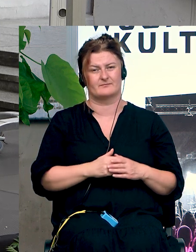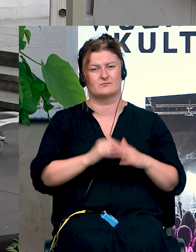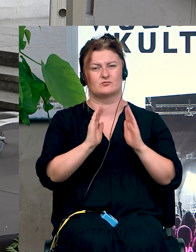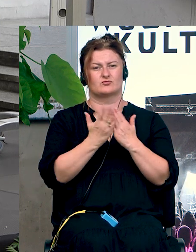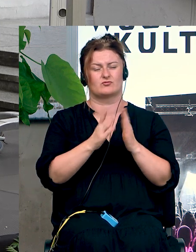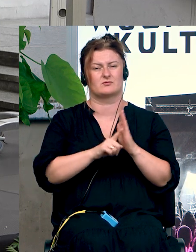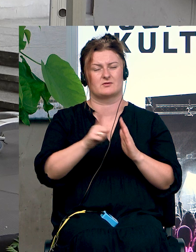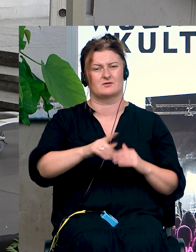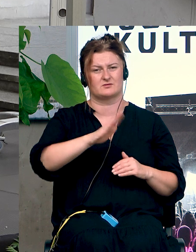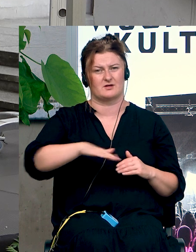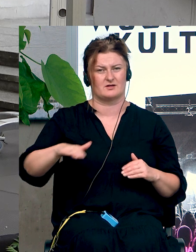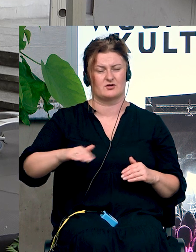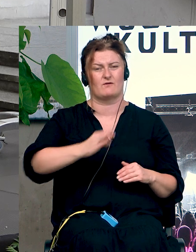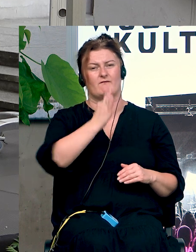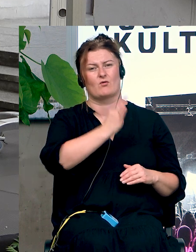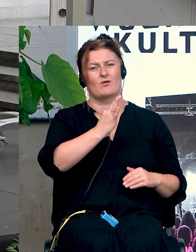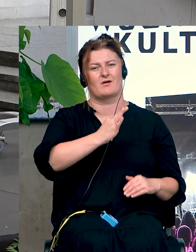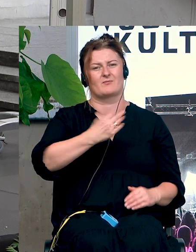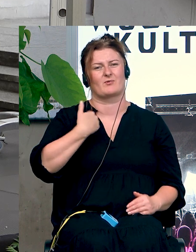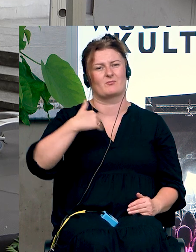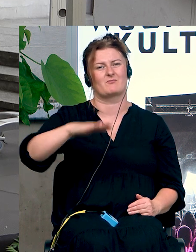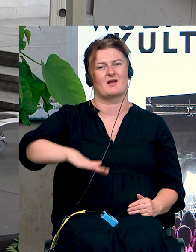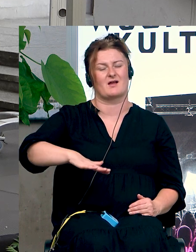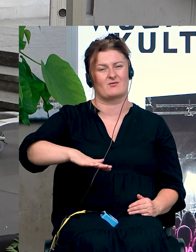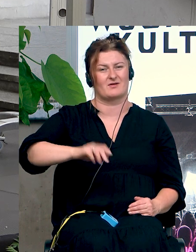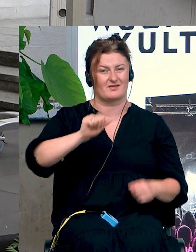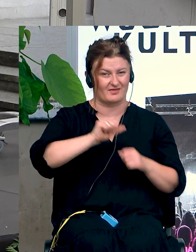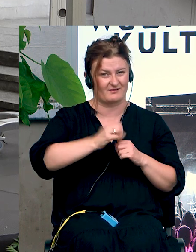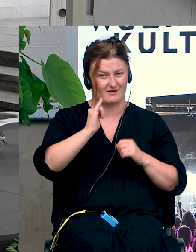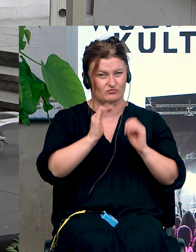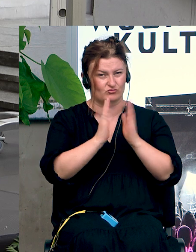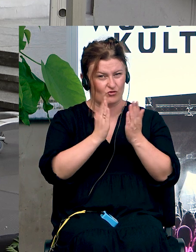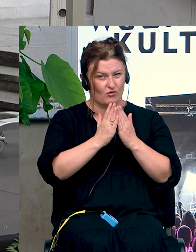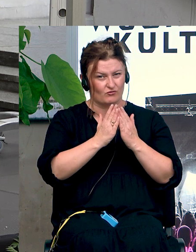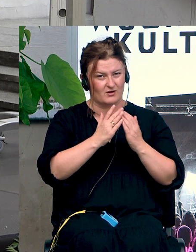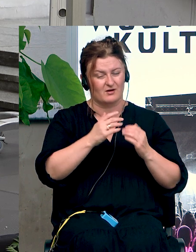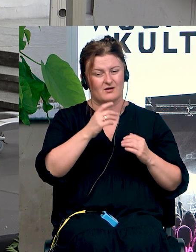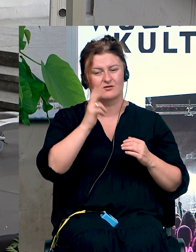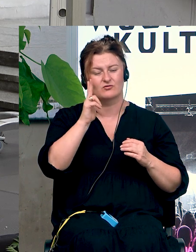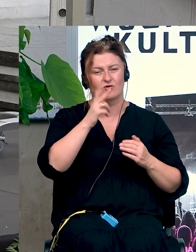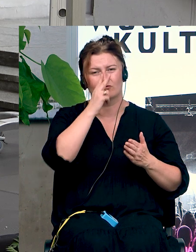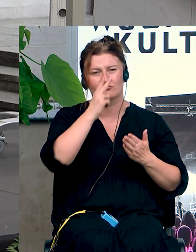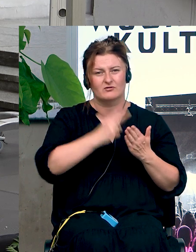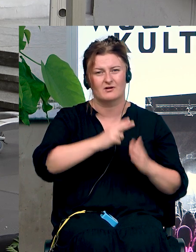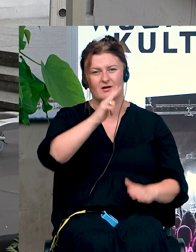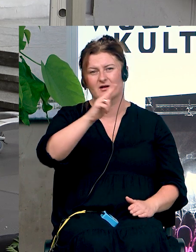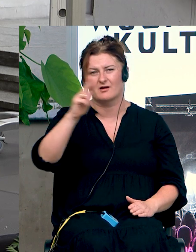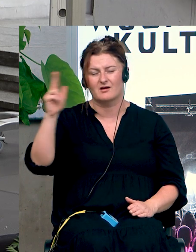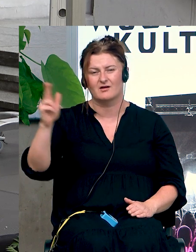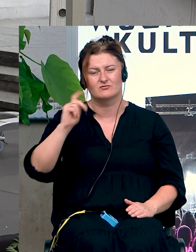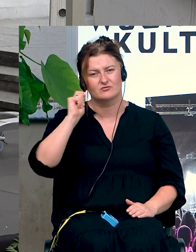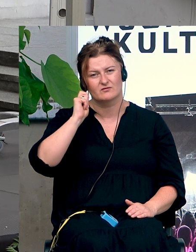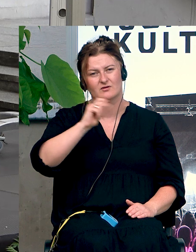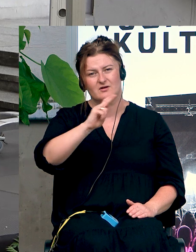Książki dla dzieci twojego dzieciństwa. Jest jakiś kanon takich książek, które czytało każde dziecko, każda dziewczynka i